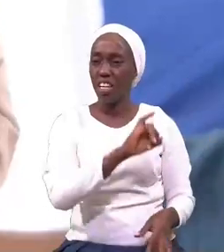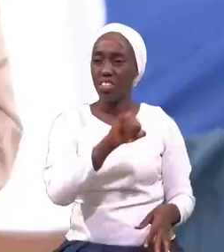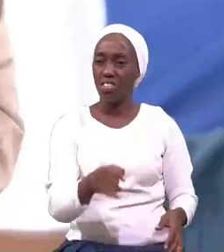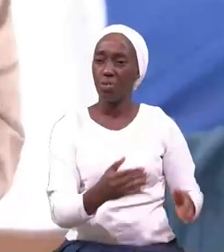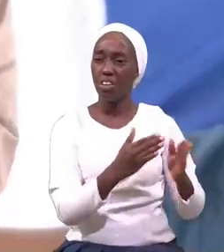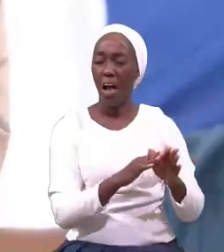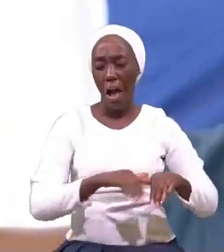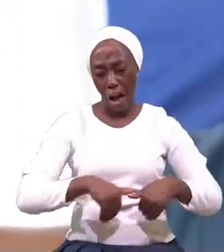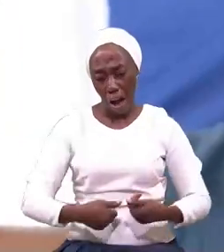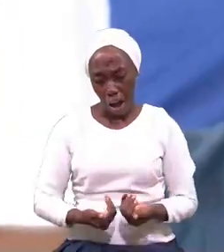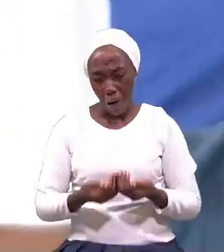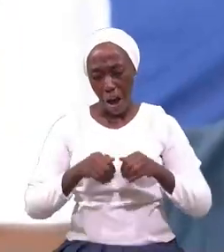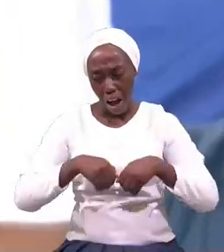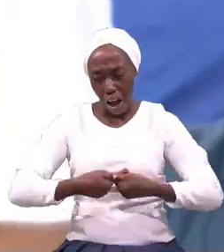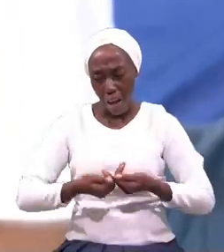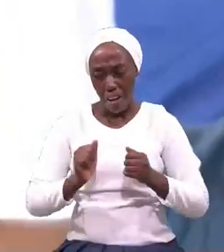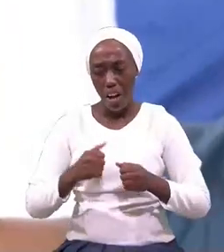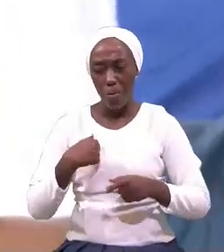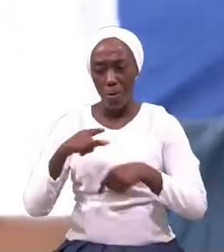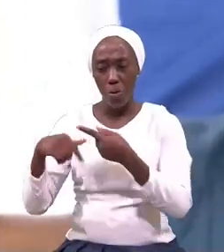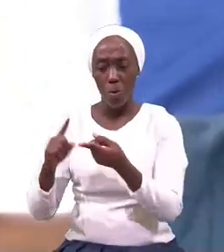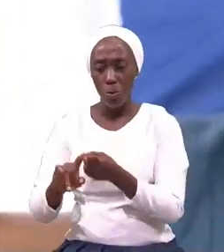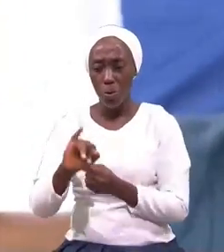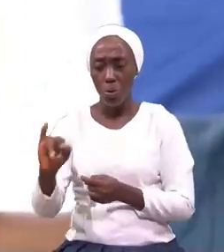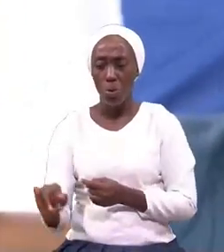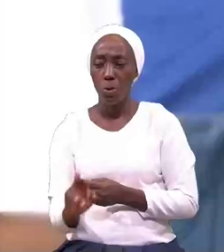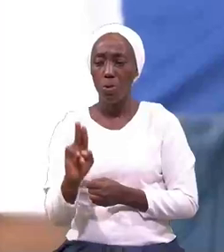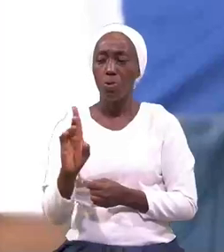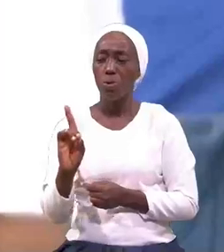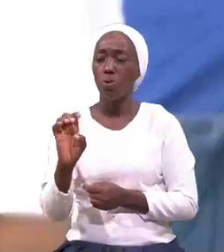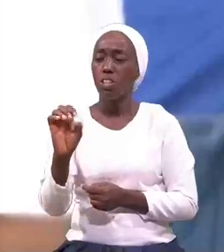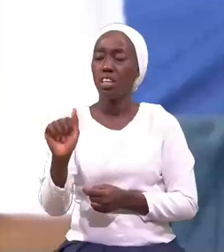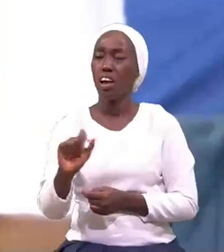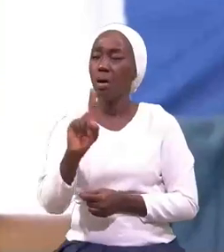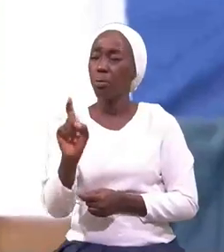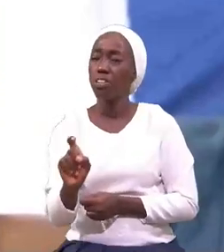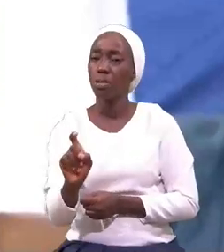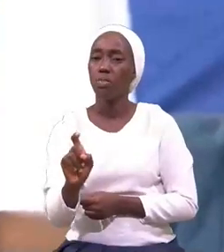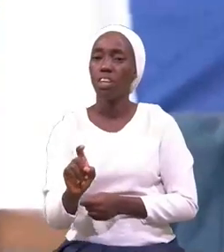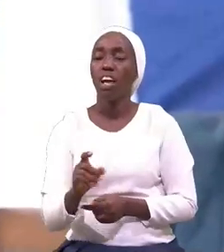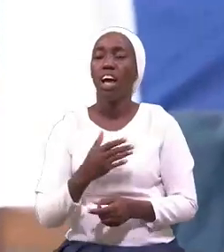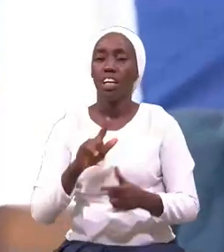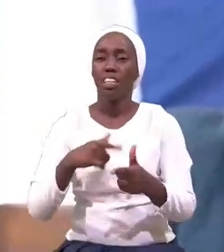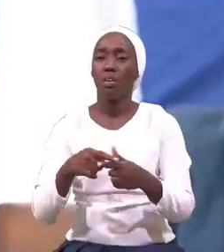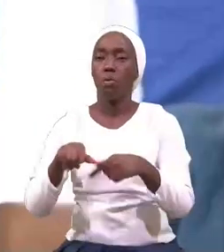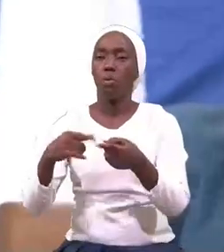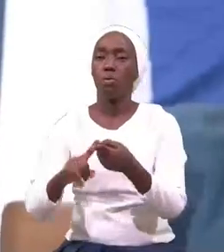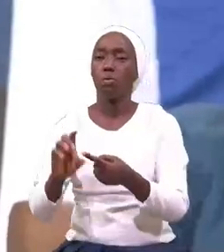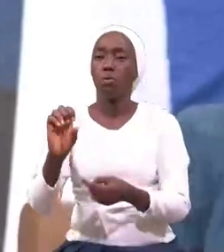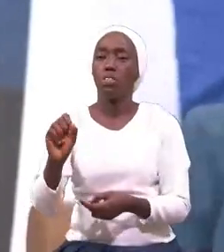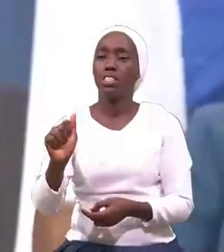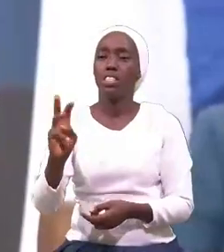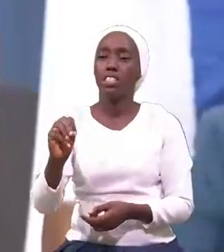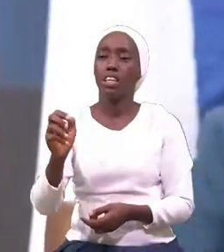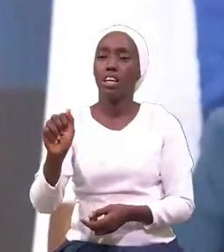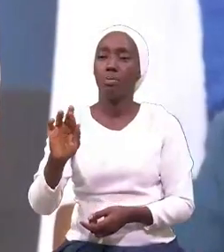Les gens disent, mais on n'a pas encore fini à Jérusalem, comment on ira en Judée pour aller en Samarie